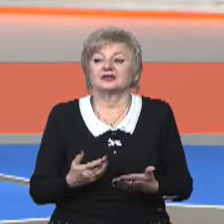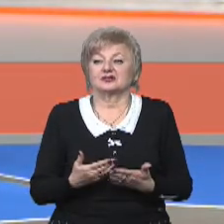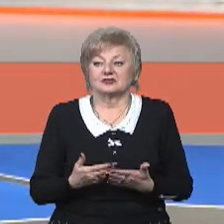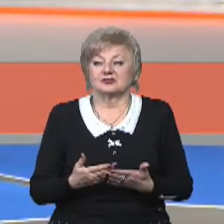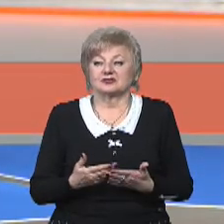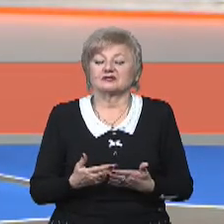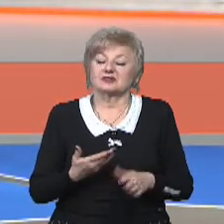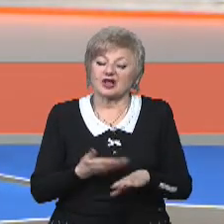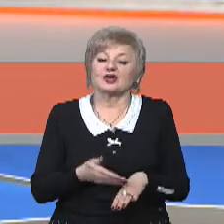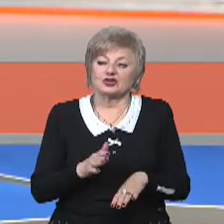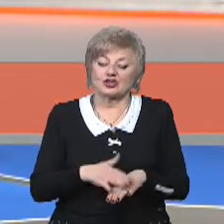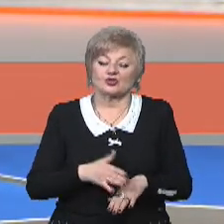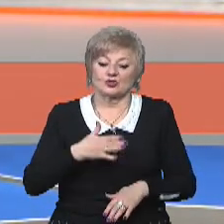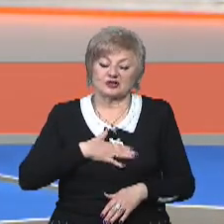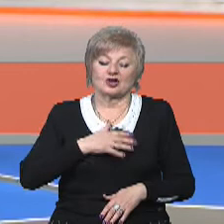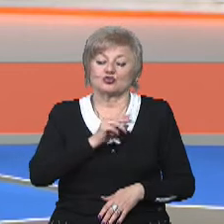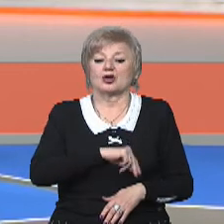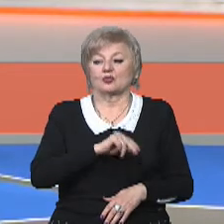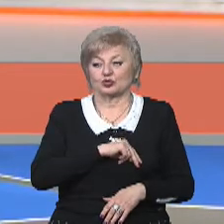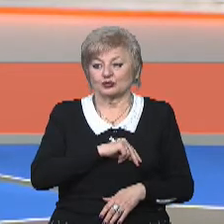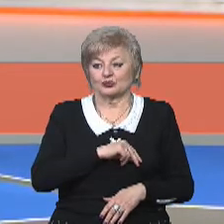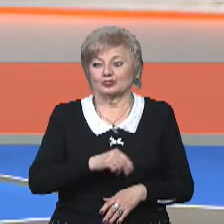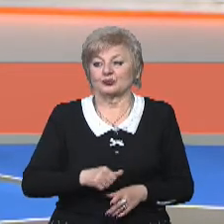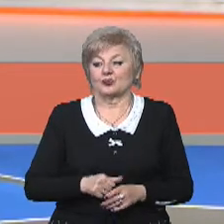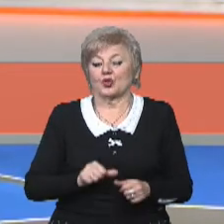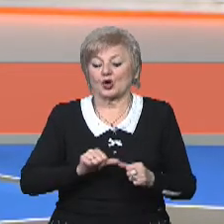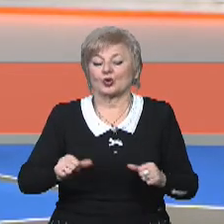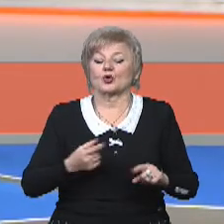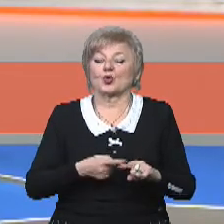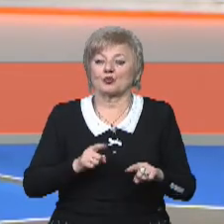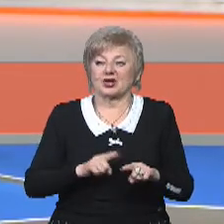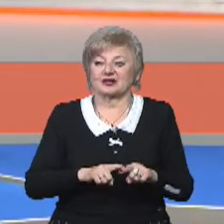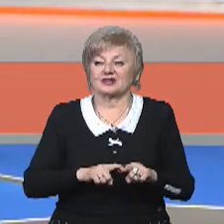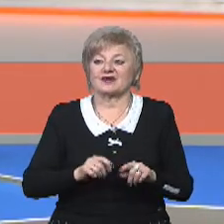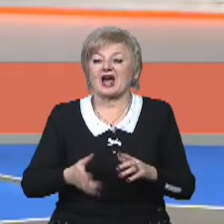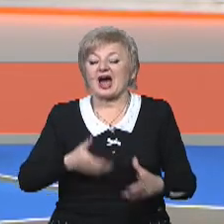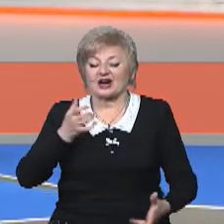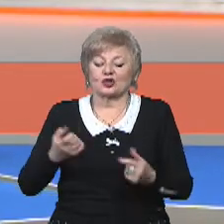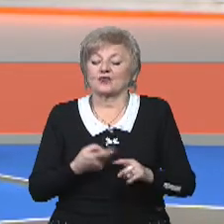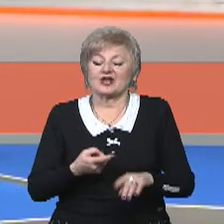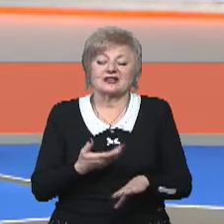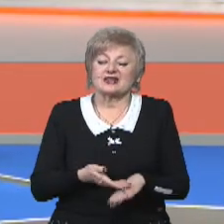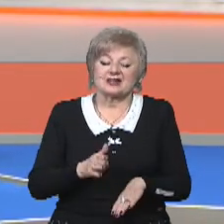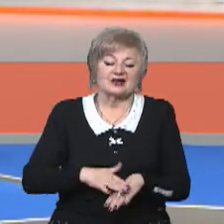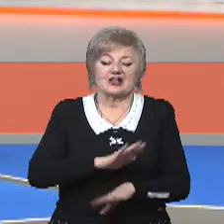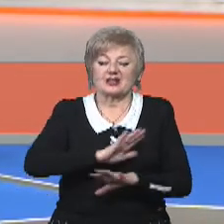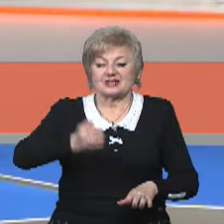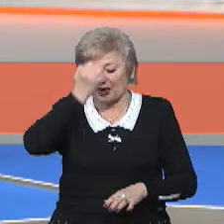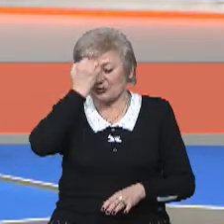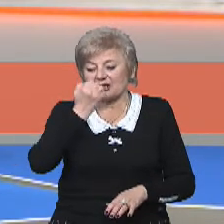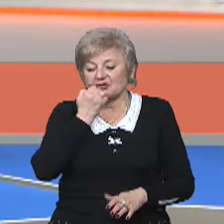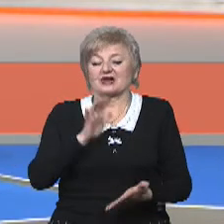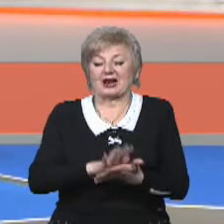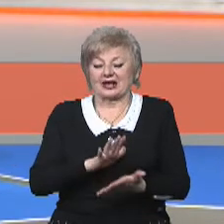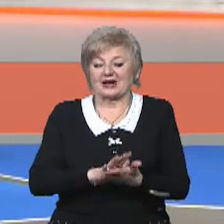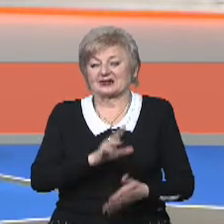величезний тягар на роботу археологів. Крім того, археологія – це важка, невдячна, брудна